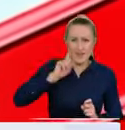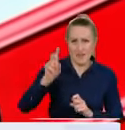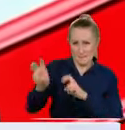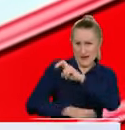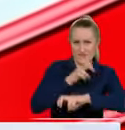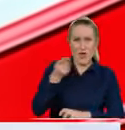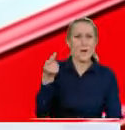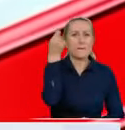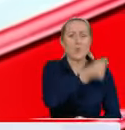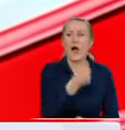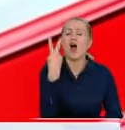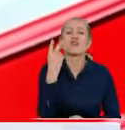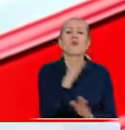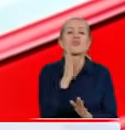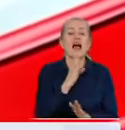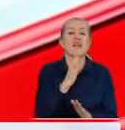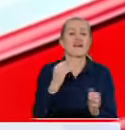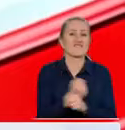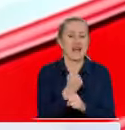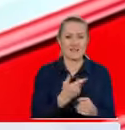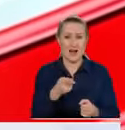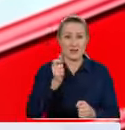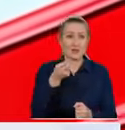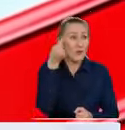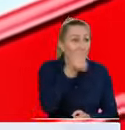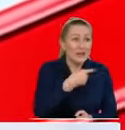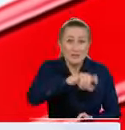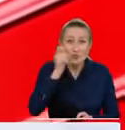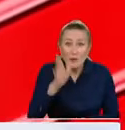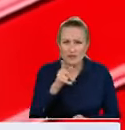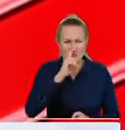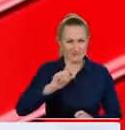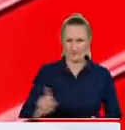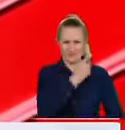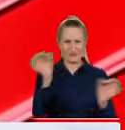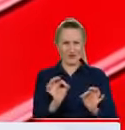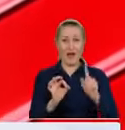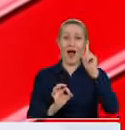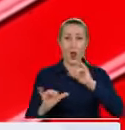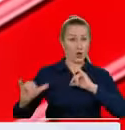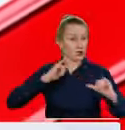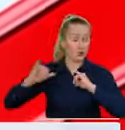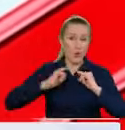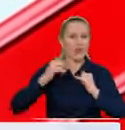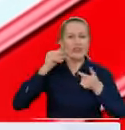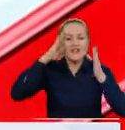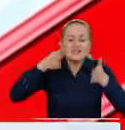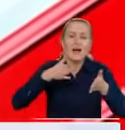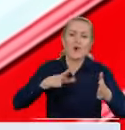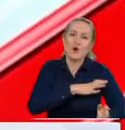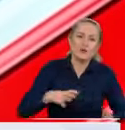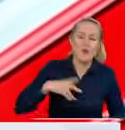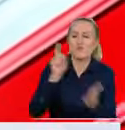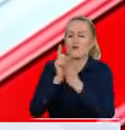Opłata za dwutlenek węgla. No to, co nam się szykuje, to jest jakiś horror istny. Ale rząd zamiast zajmować się gospodarką, obniżeniem